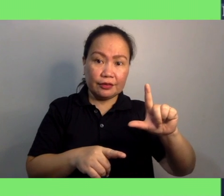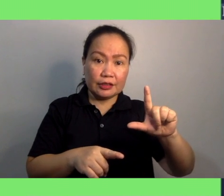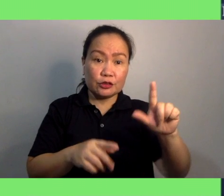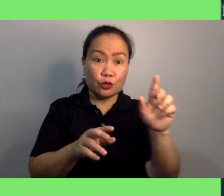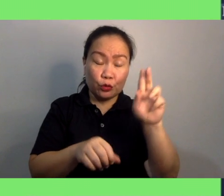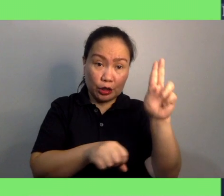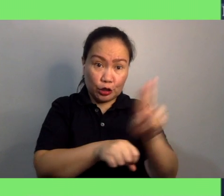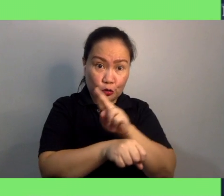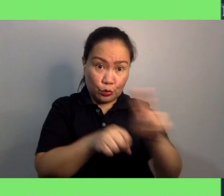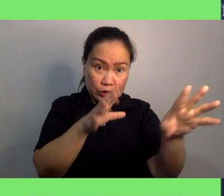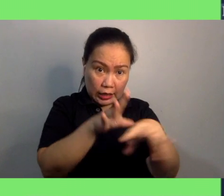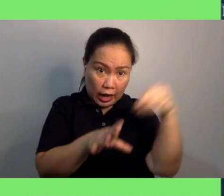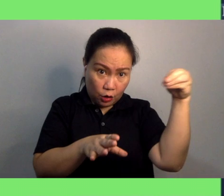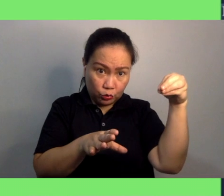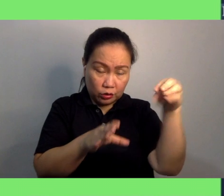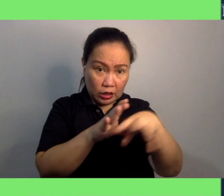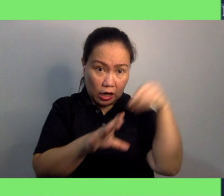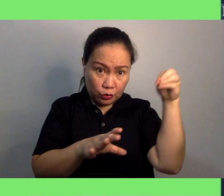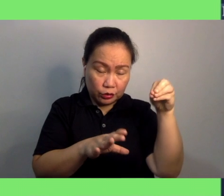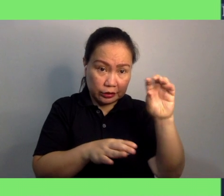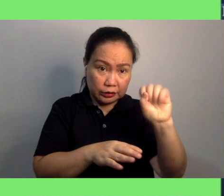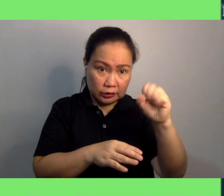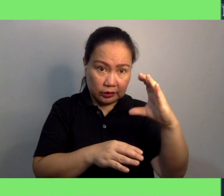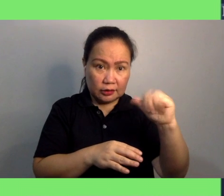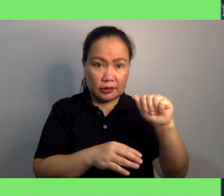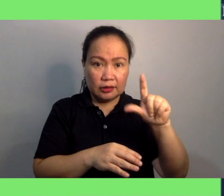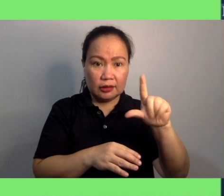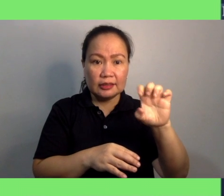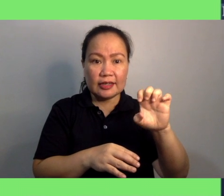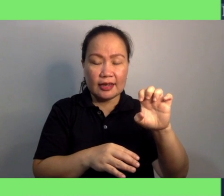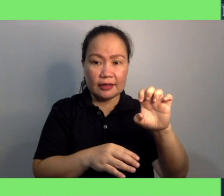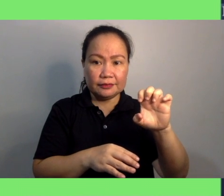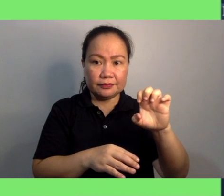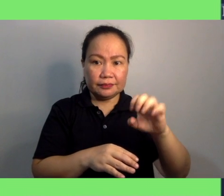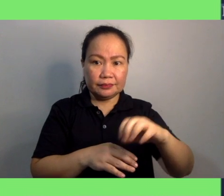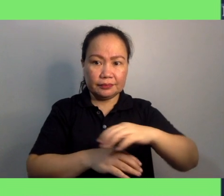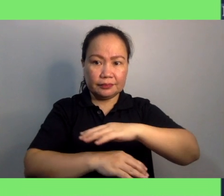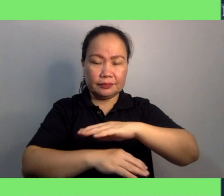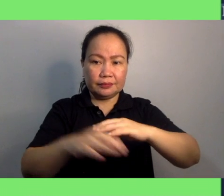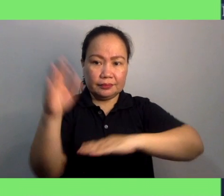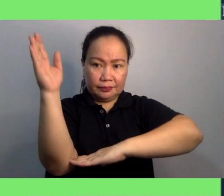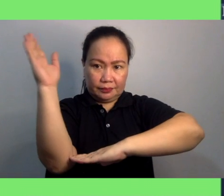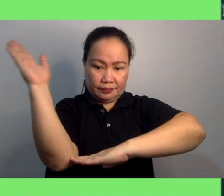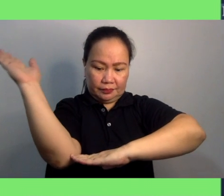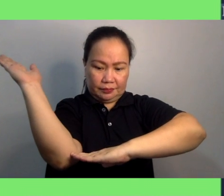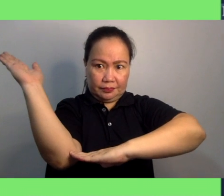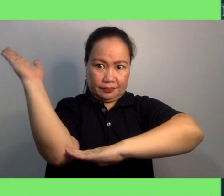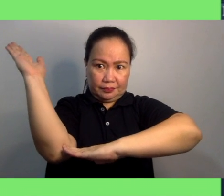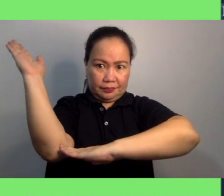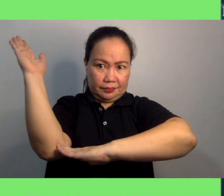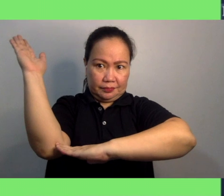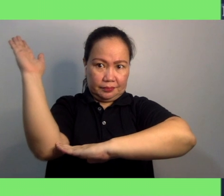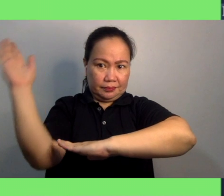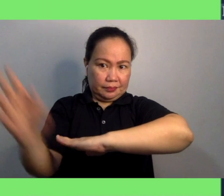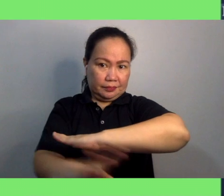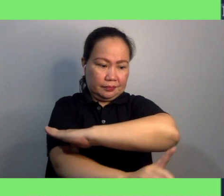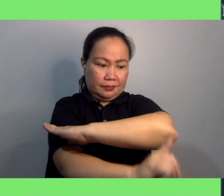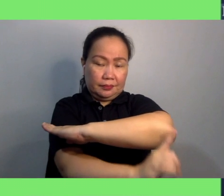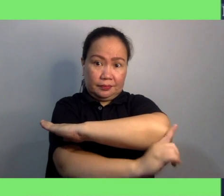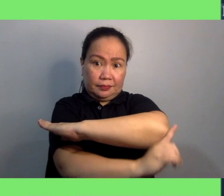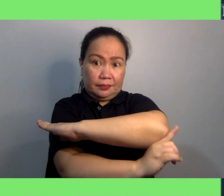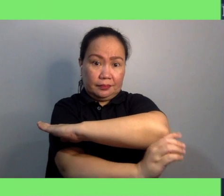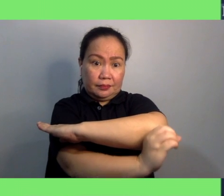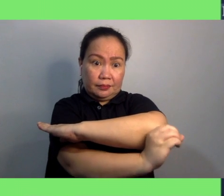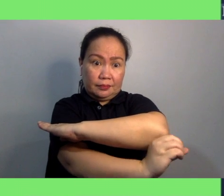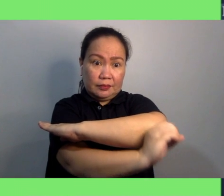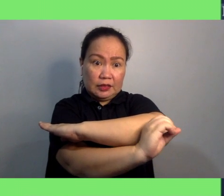ang gagamitin nating scale ay yung nasa outer. Okay, so since nandito yung 0, dyan mo siya itatapat eh.